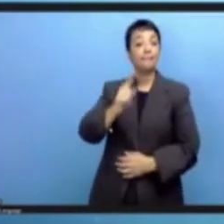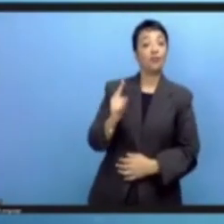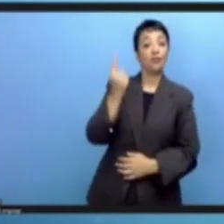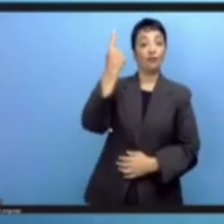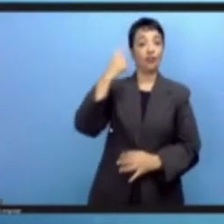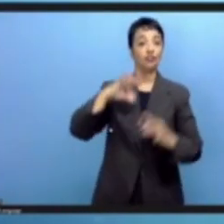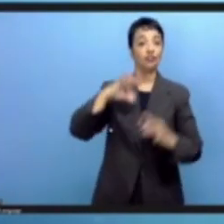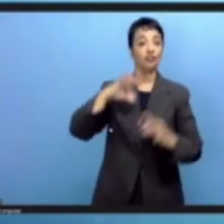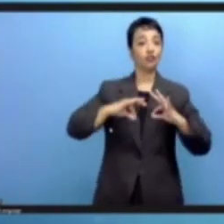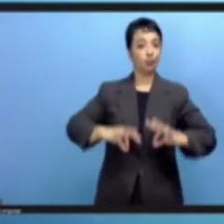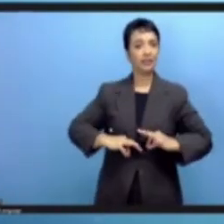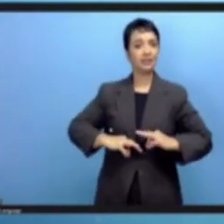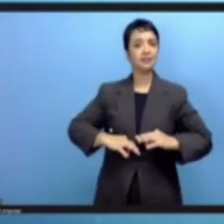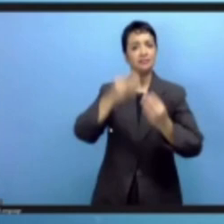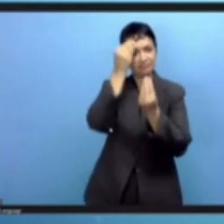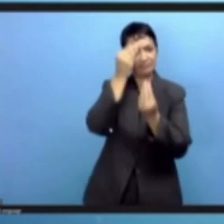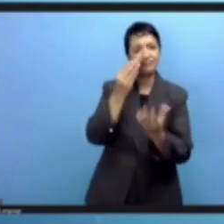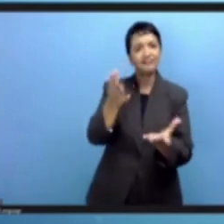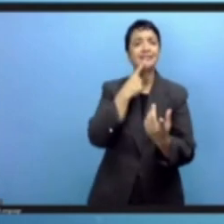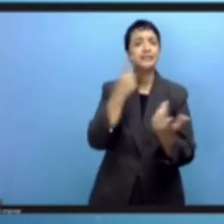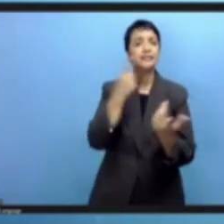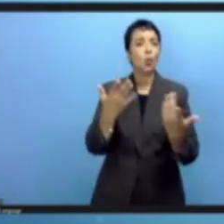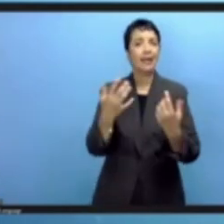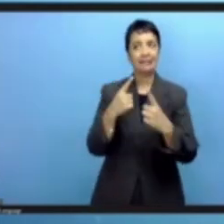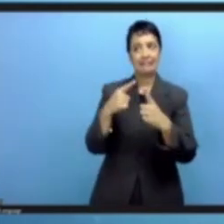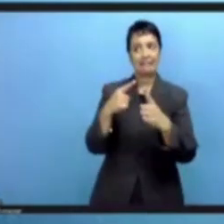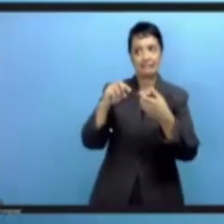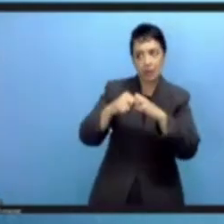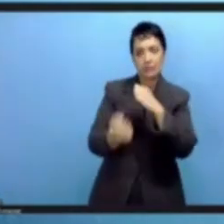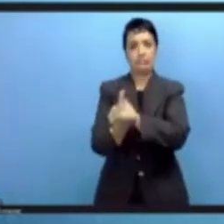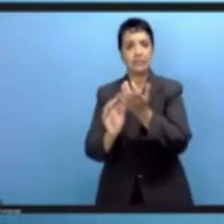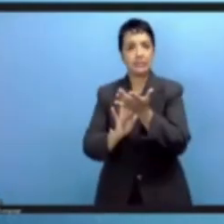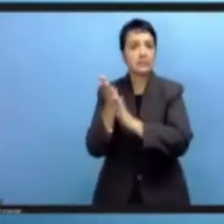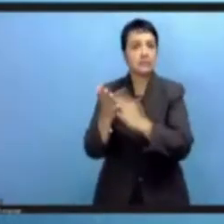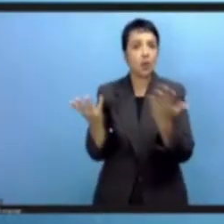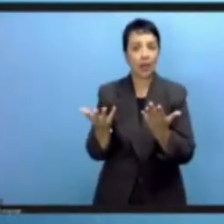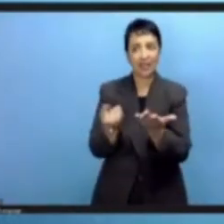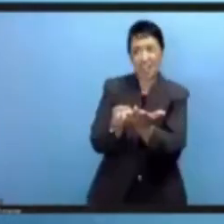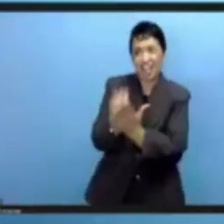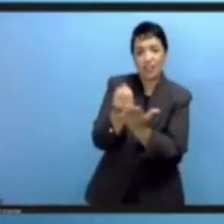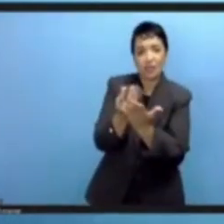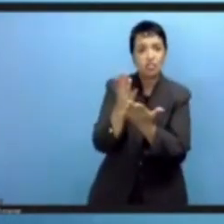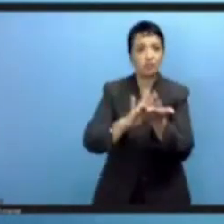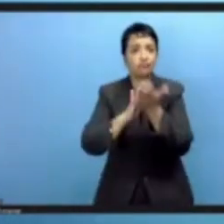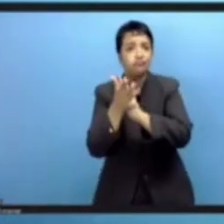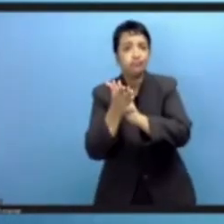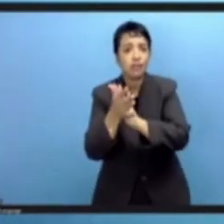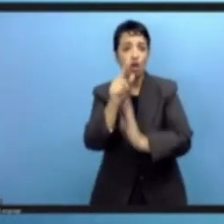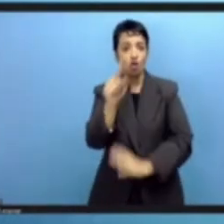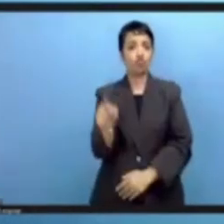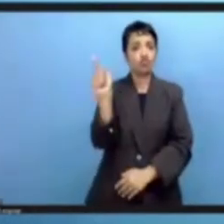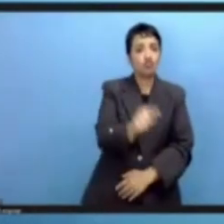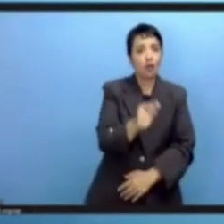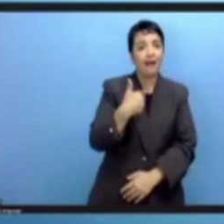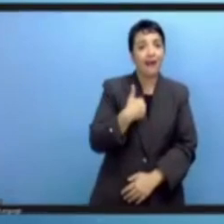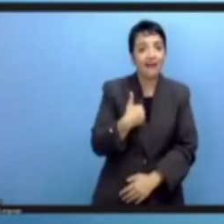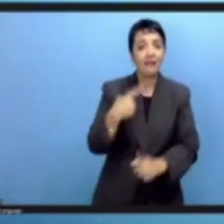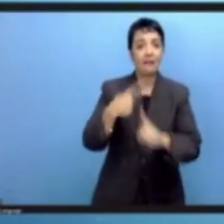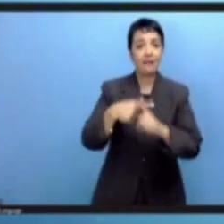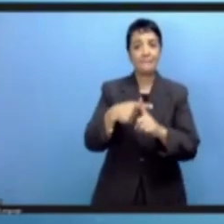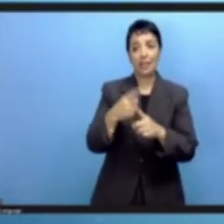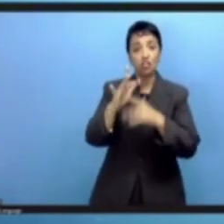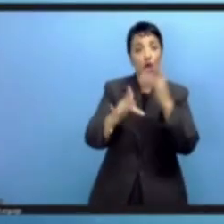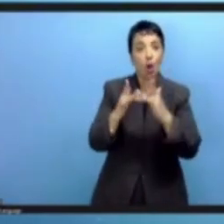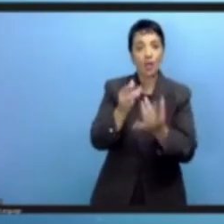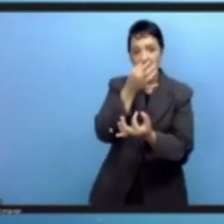Internet. Ceci n'est pas sans danger. La désinformation, les discours de haine ou